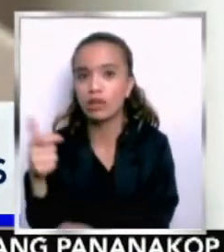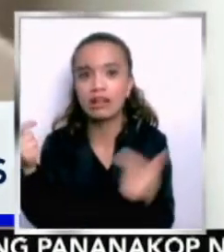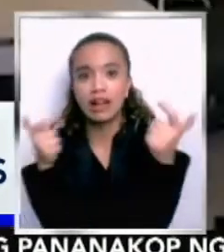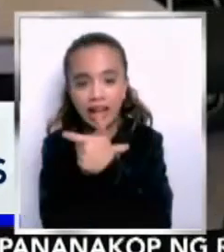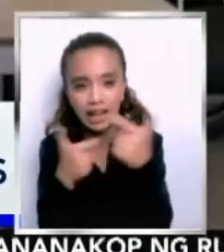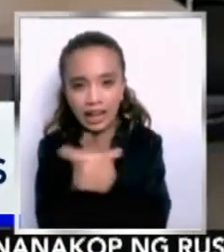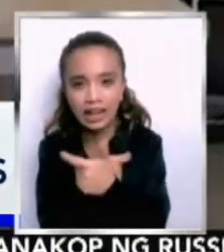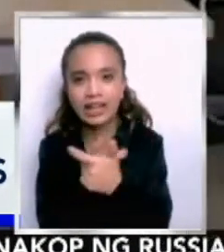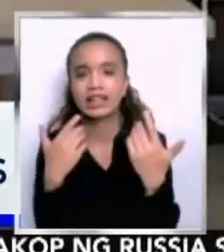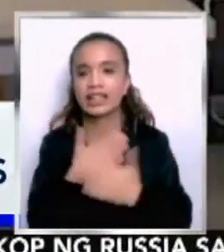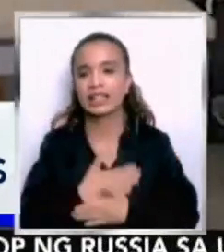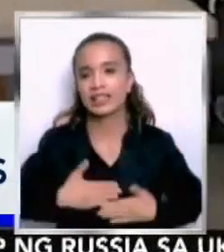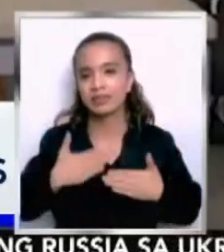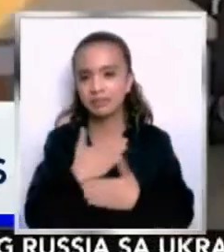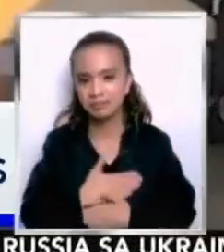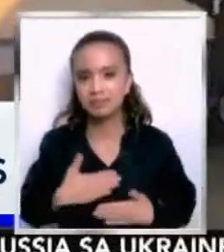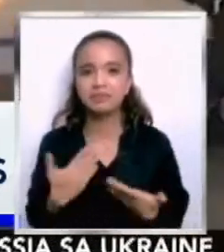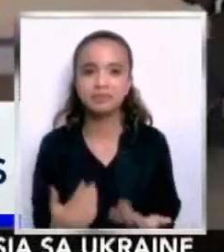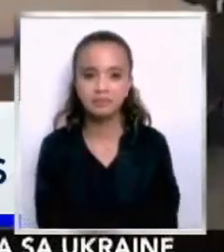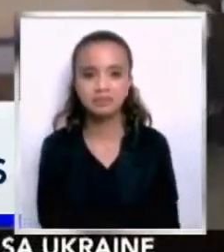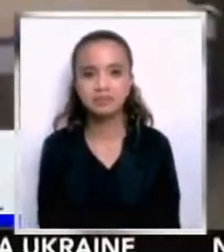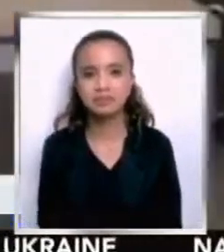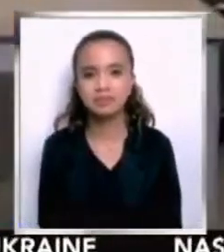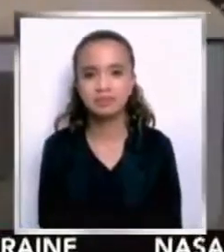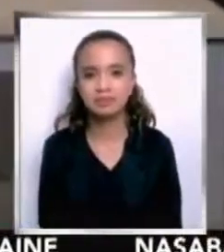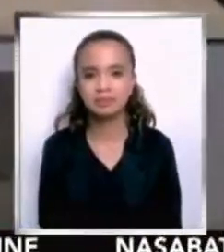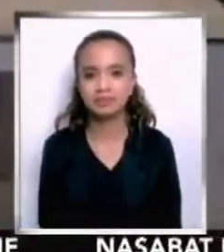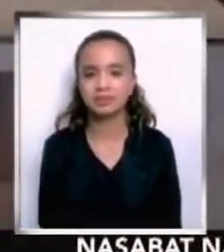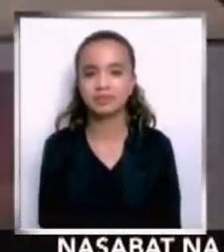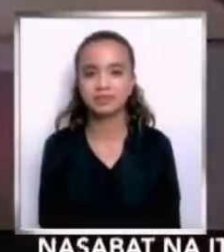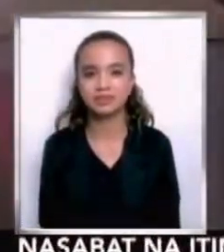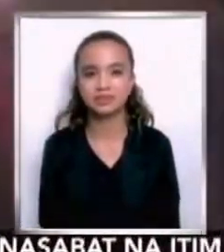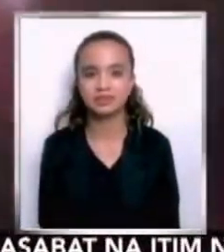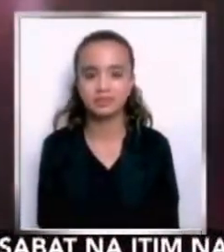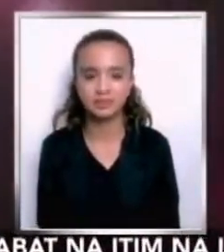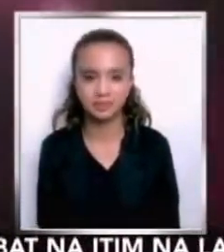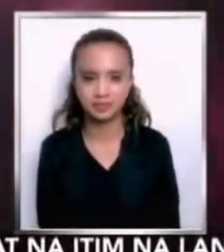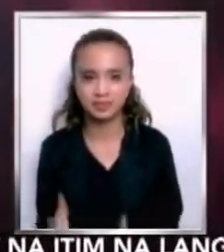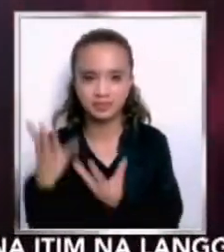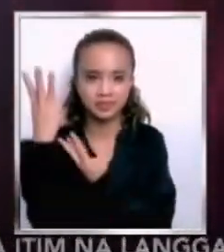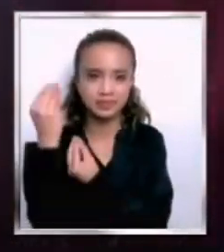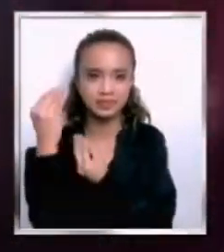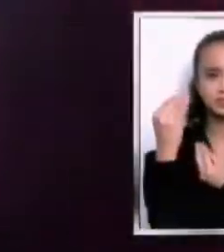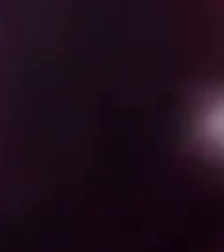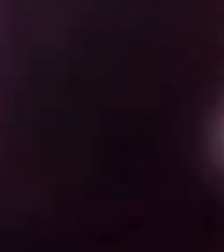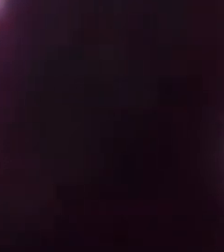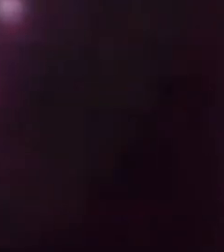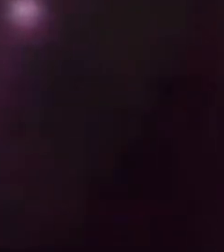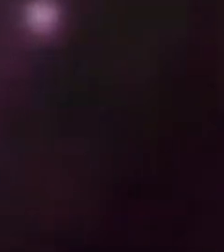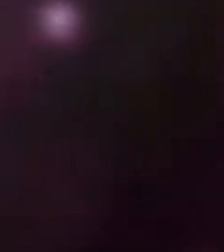scene. Lars Santiago updated sa showbiz happenings.